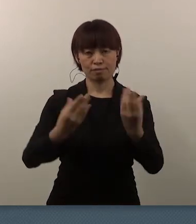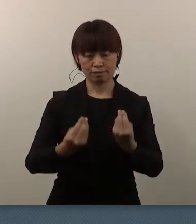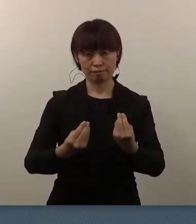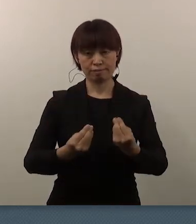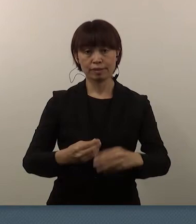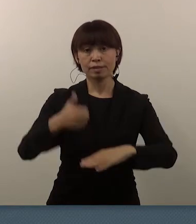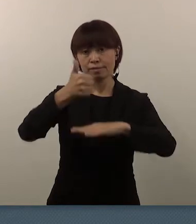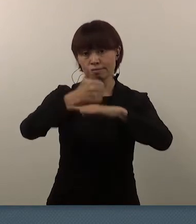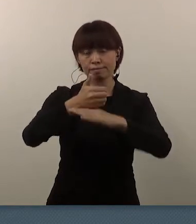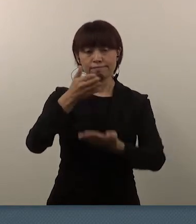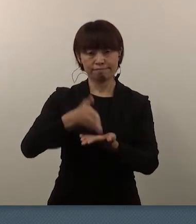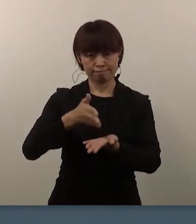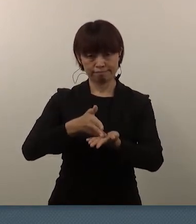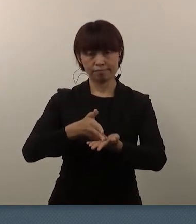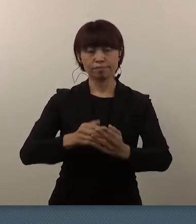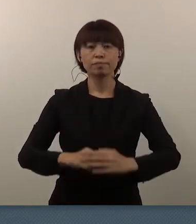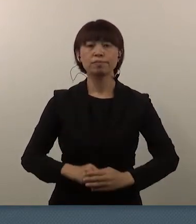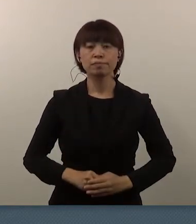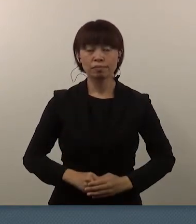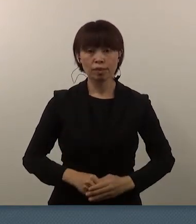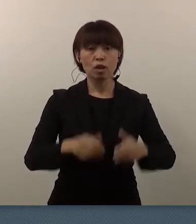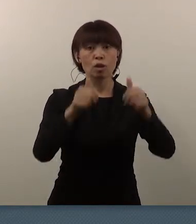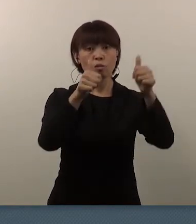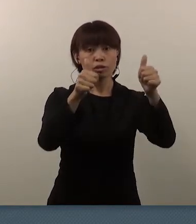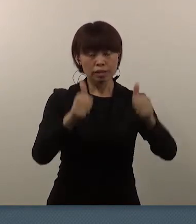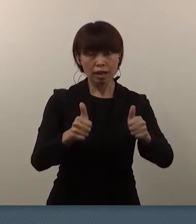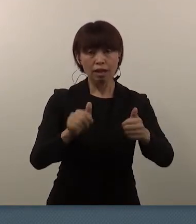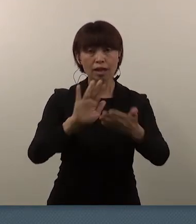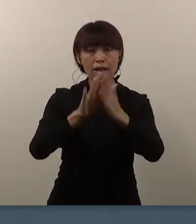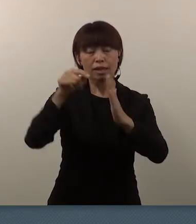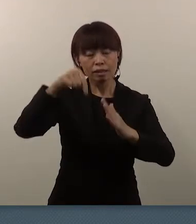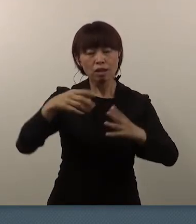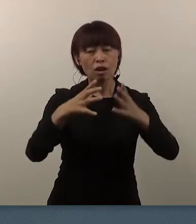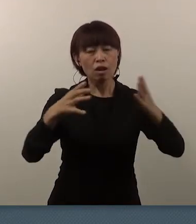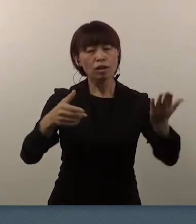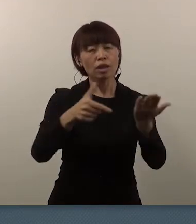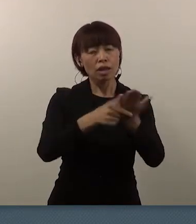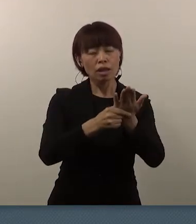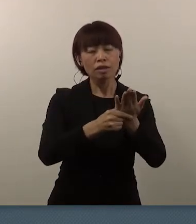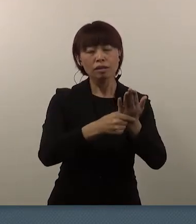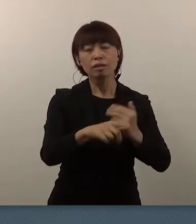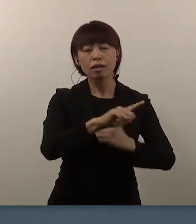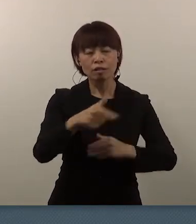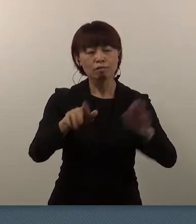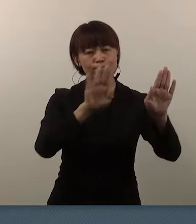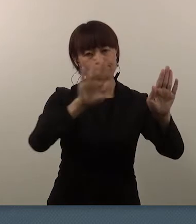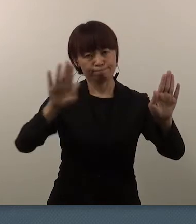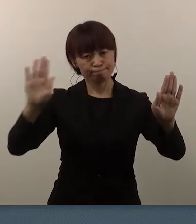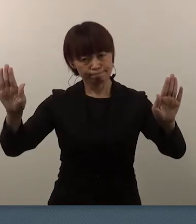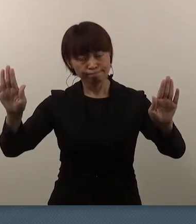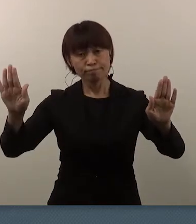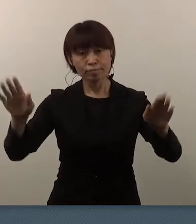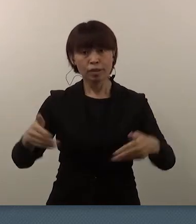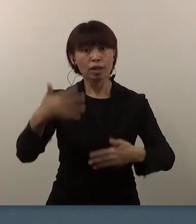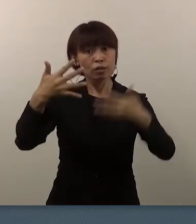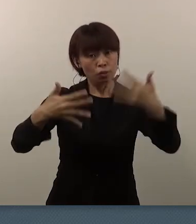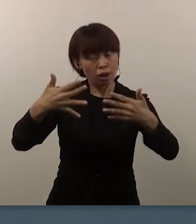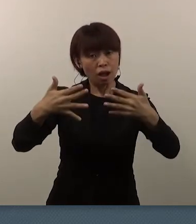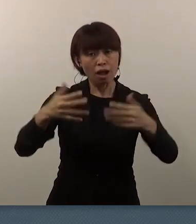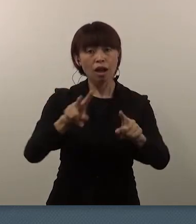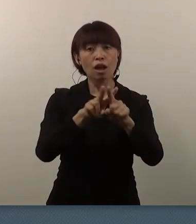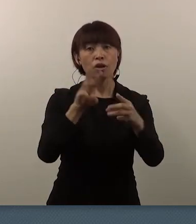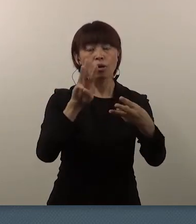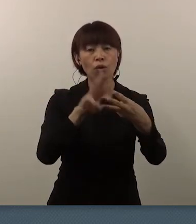これは動画ですけれども、ポスターは県内ターミナル駅などを中心に集中的に掲示しまして、この動画は小田急